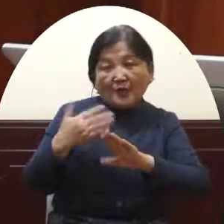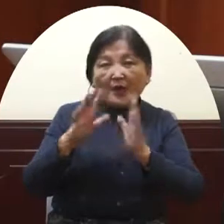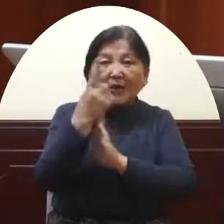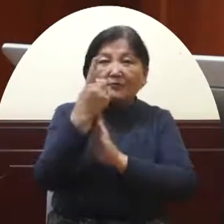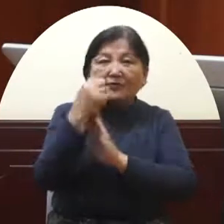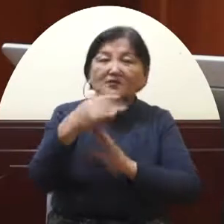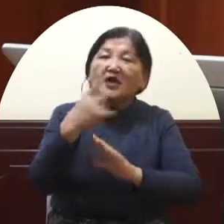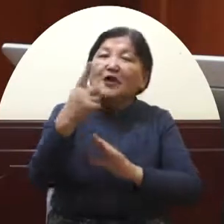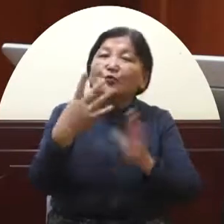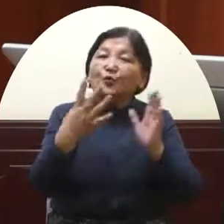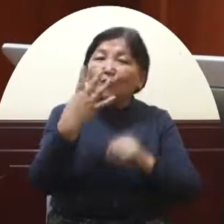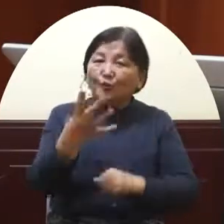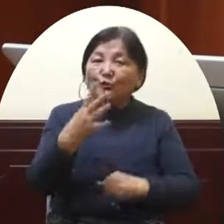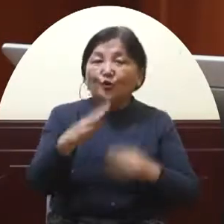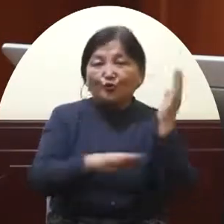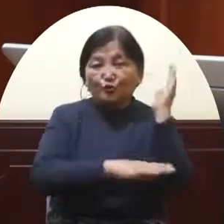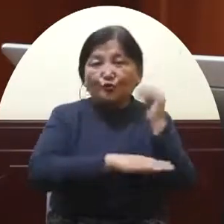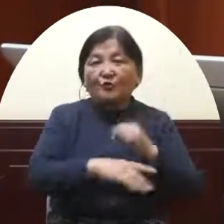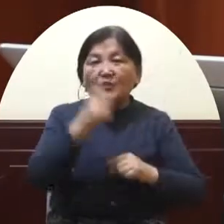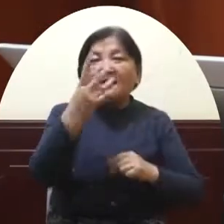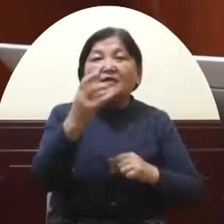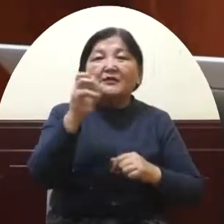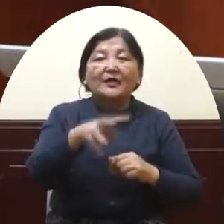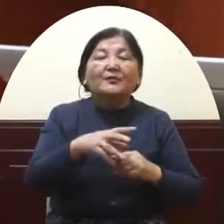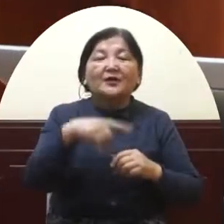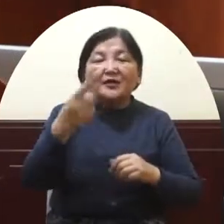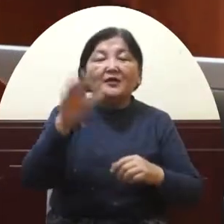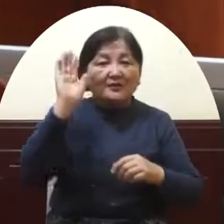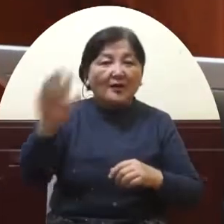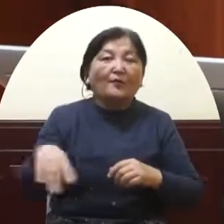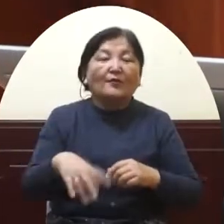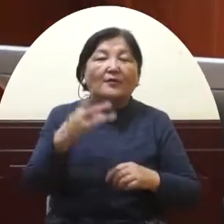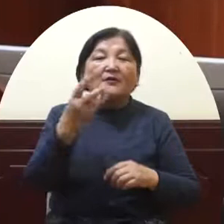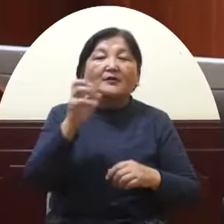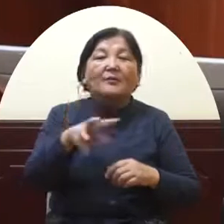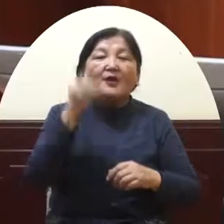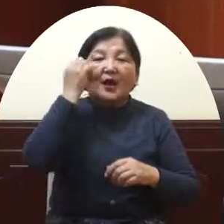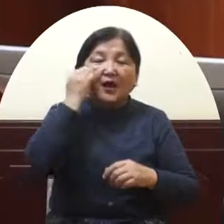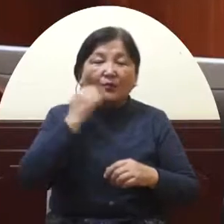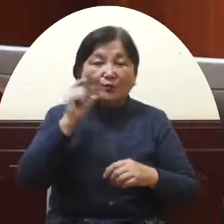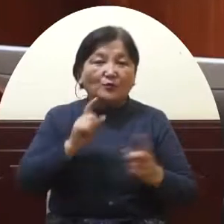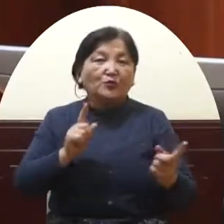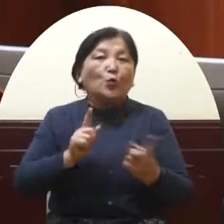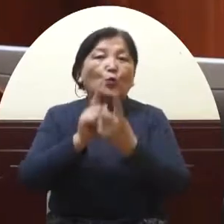11 сарын 14-ний өдөр нэг намын нэрийг хэлээд явах. Нэг намын ахлагдуудтай уулзлаа.